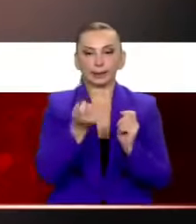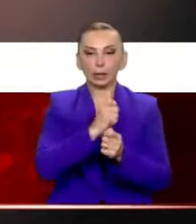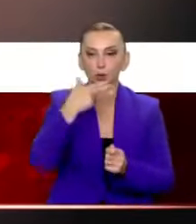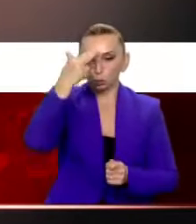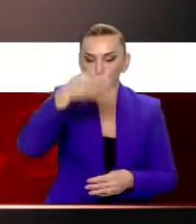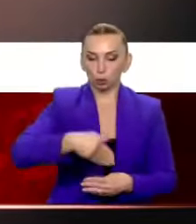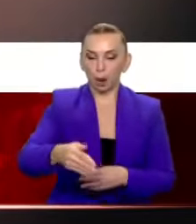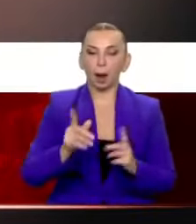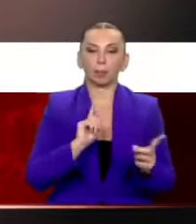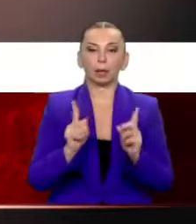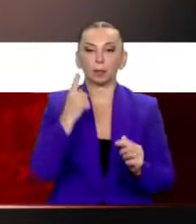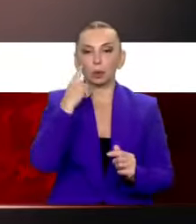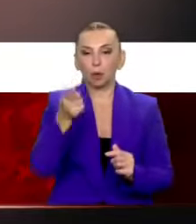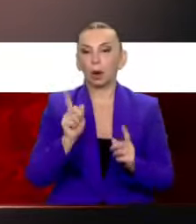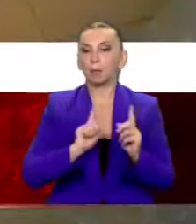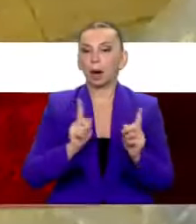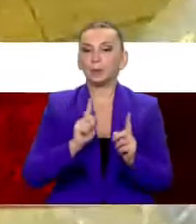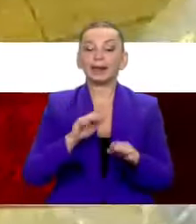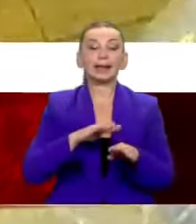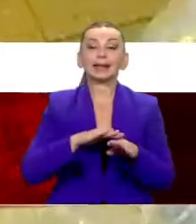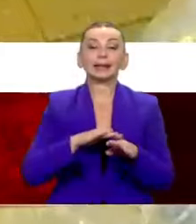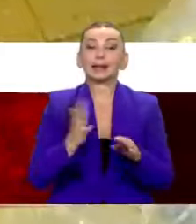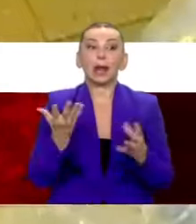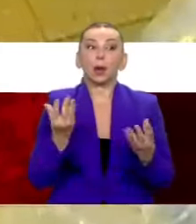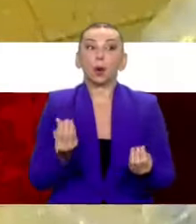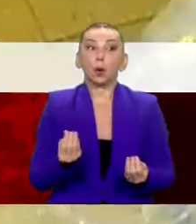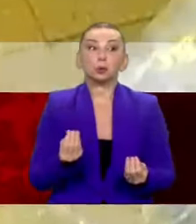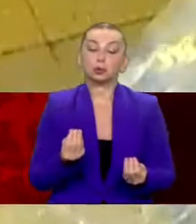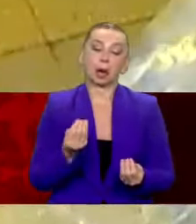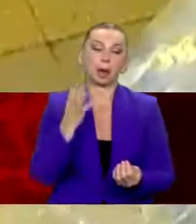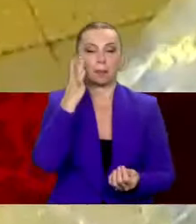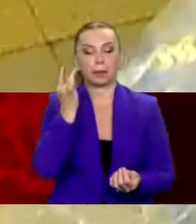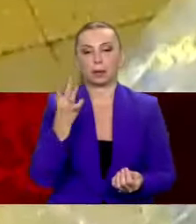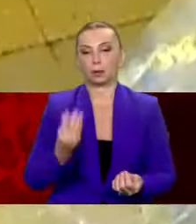günü görülecek ilk duruşmada davanın nasıl seyredeceği de ortaya çıkacak.